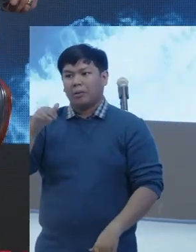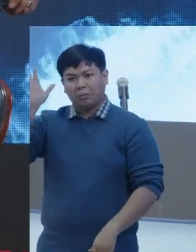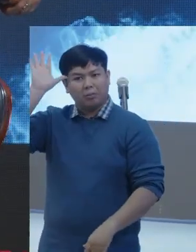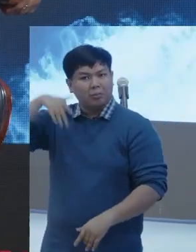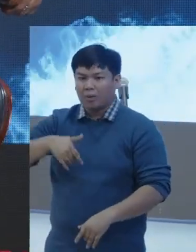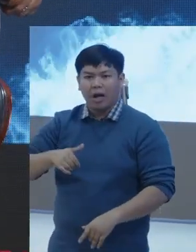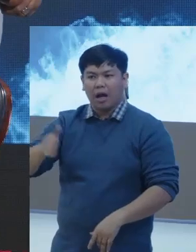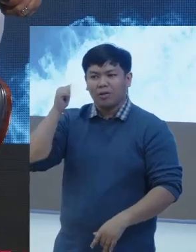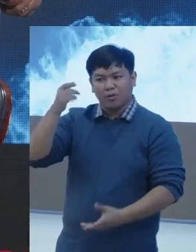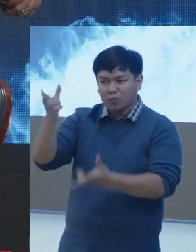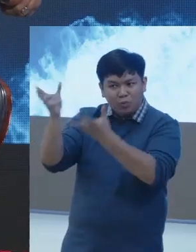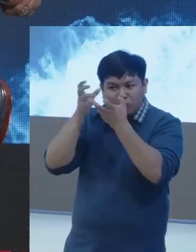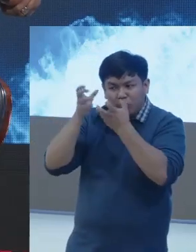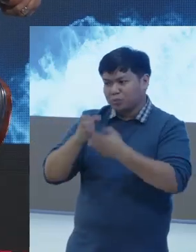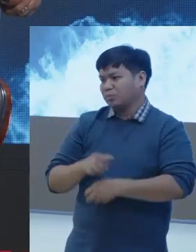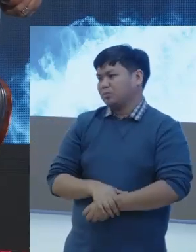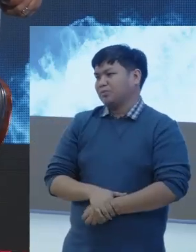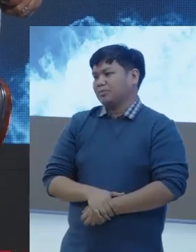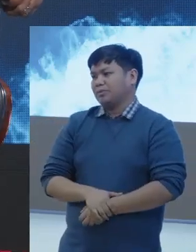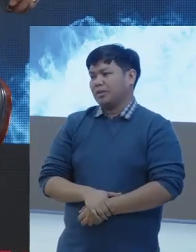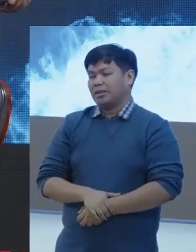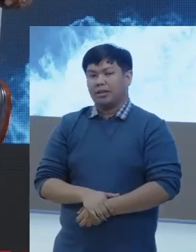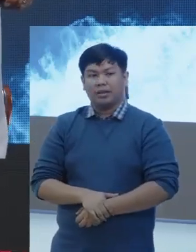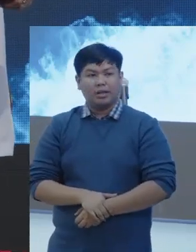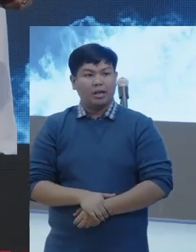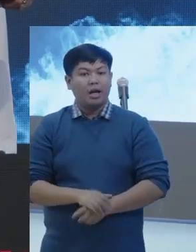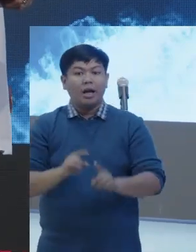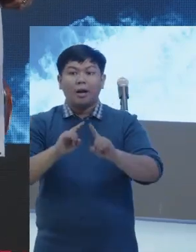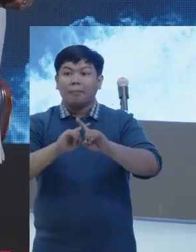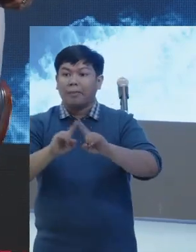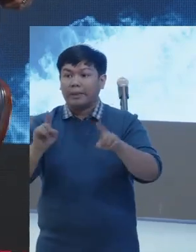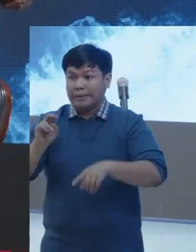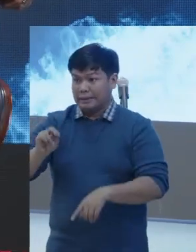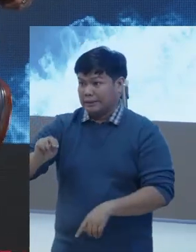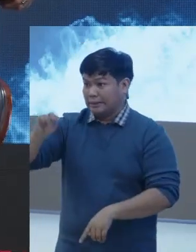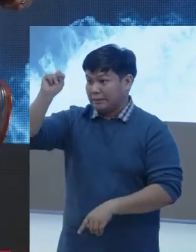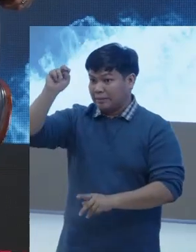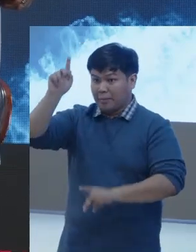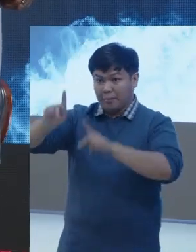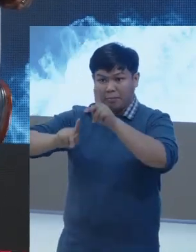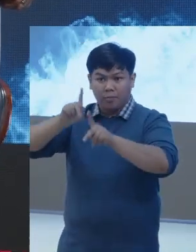Walang pag-asa. Grabe yung mga taga-Nineveh.